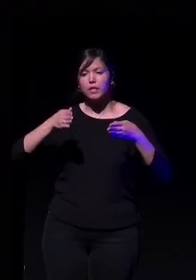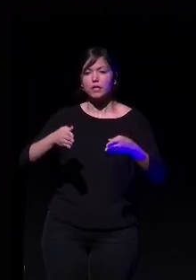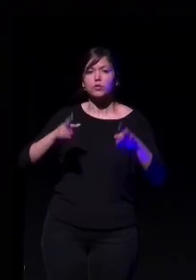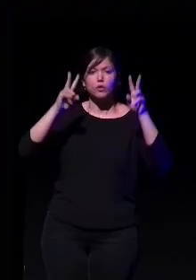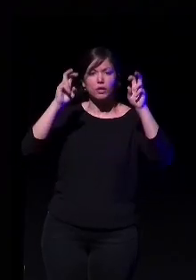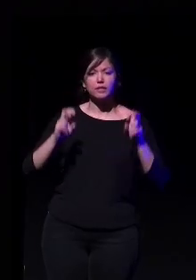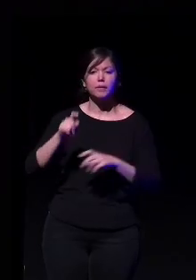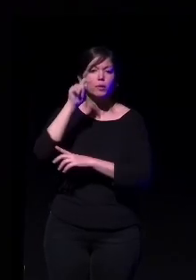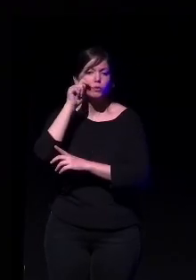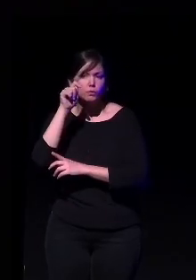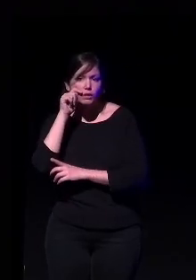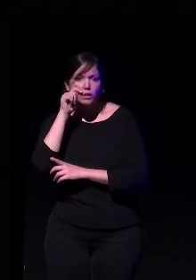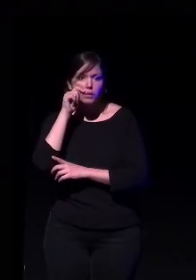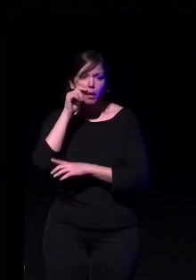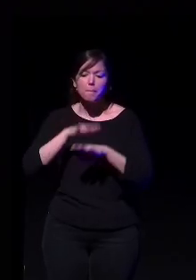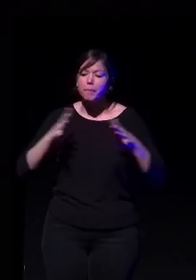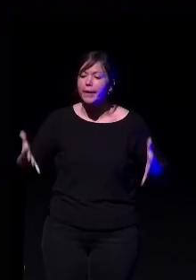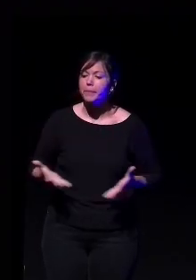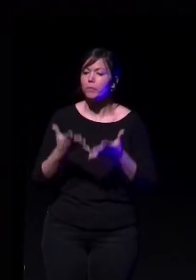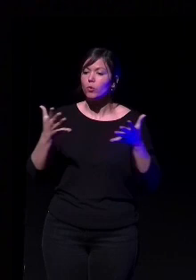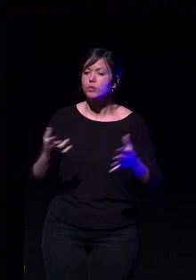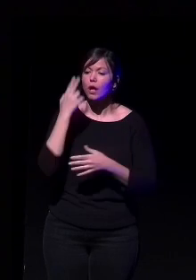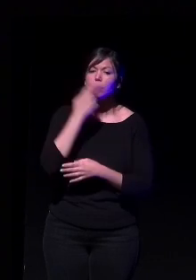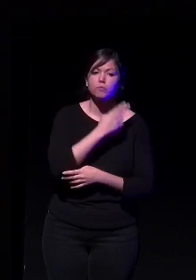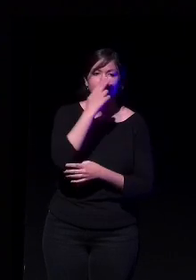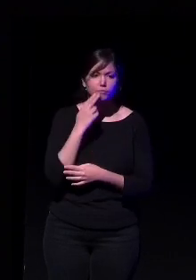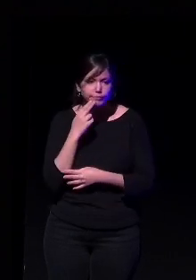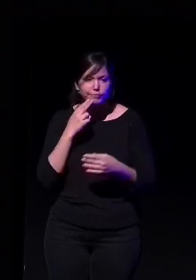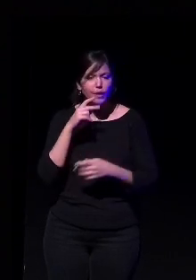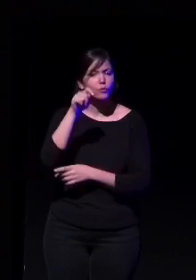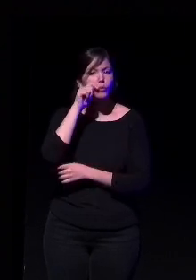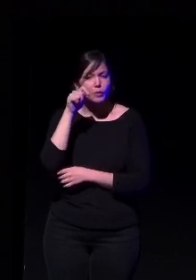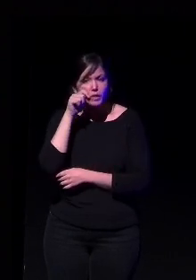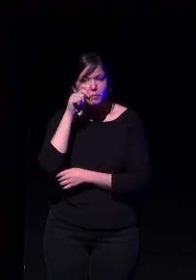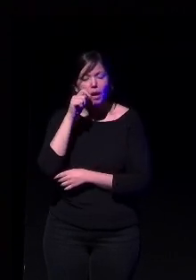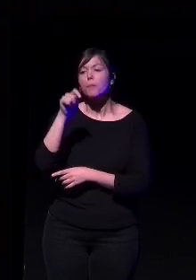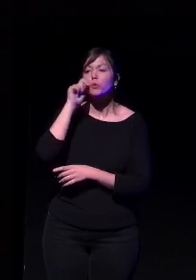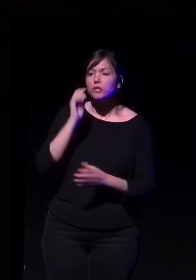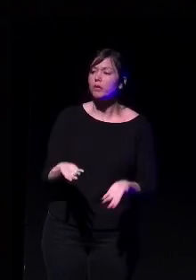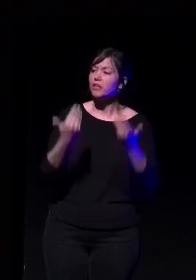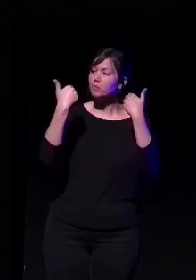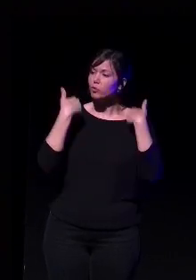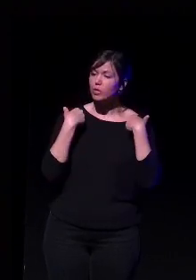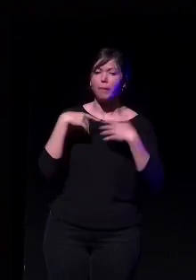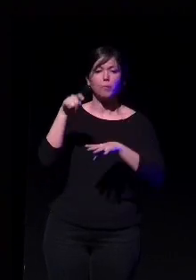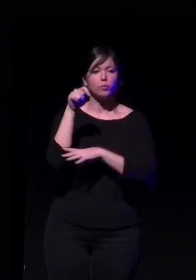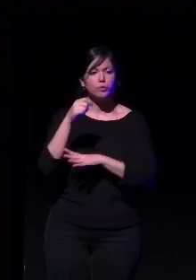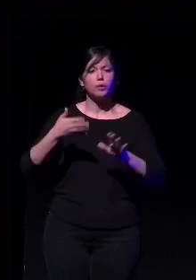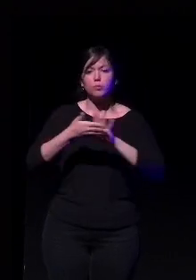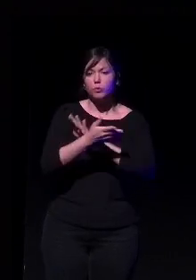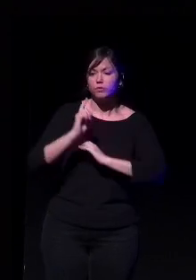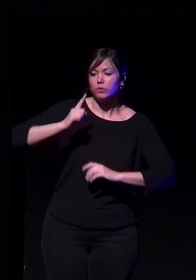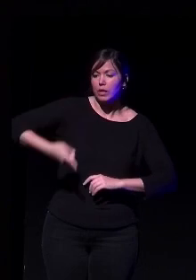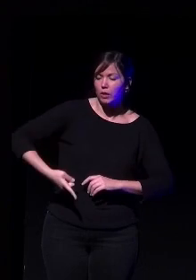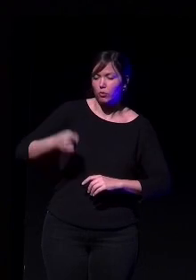món del turístic, per impulsar el compromís nacional del turisme. Del turisme responsable, aquí al patronat, saps, directora,